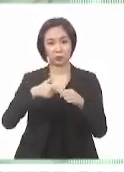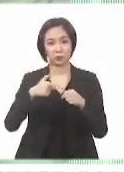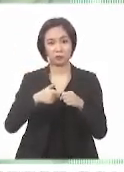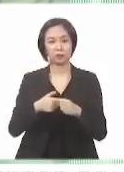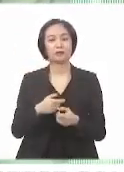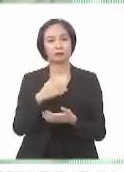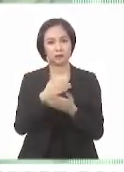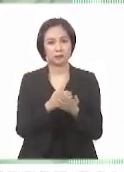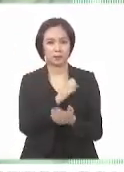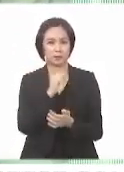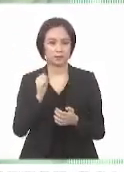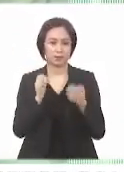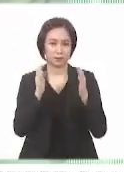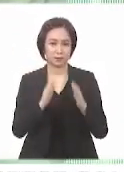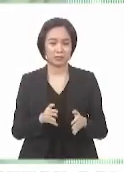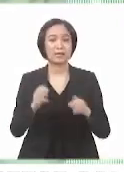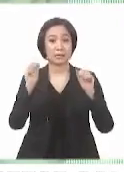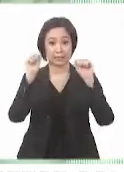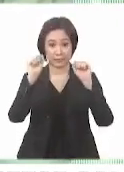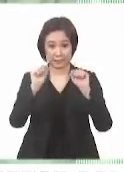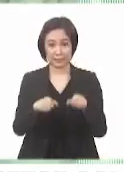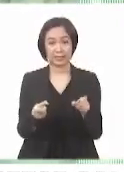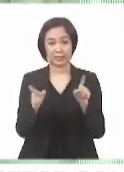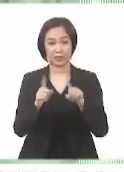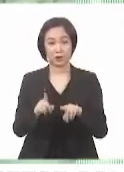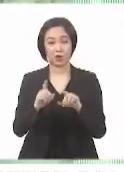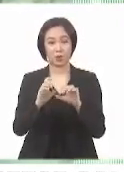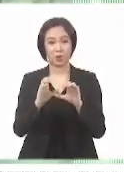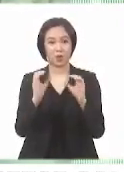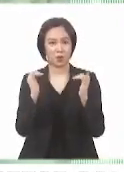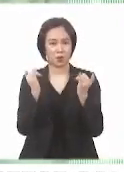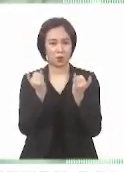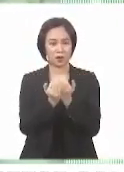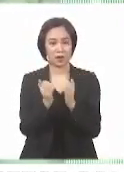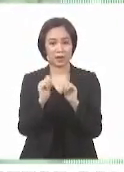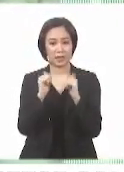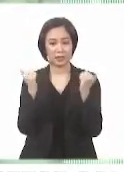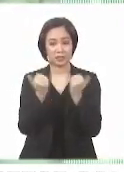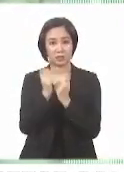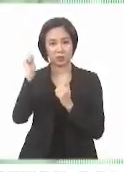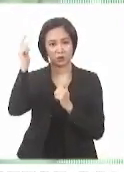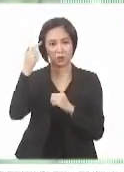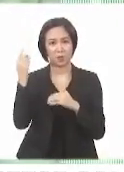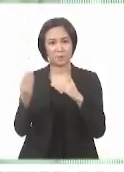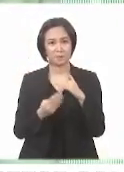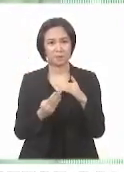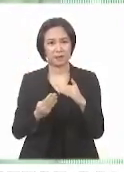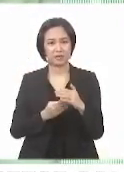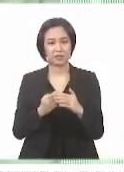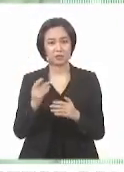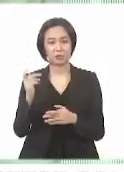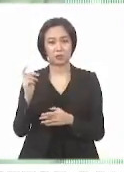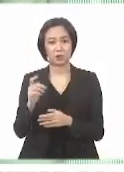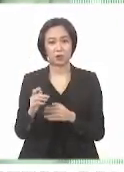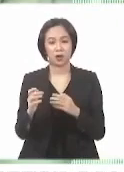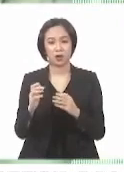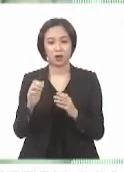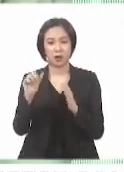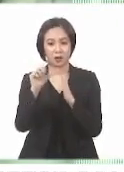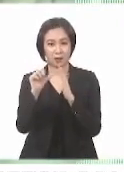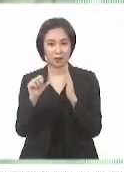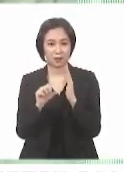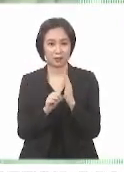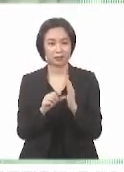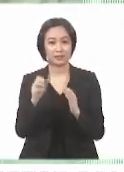senador maaari itong ipatupad ng mga kumpanya at mga ahensya ng gobyerno batay sa Telecommuting Act. May detalye si Mian